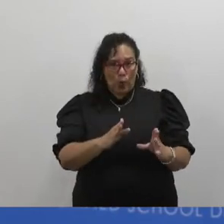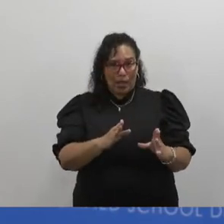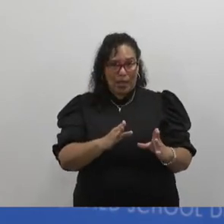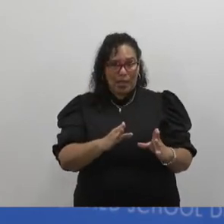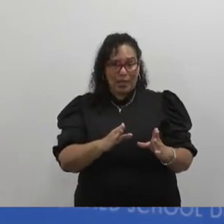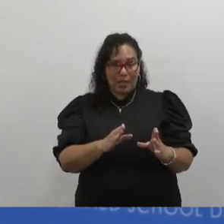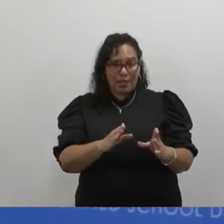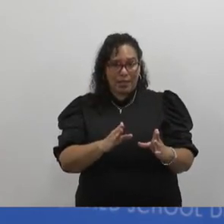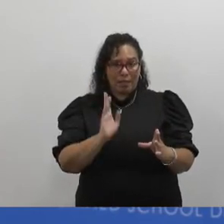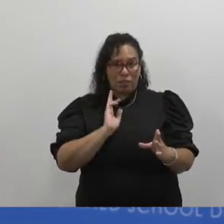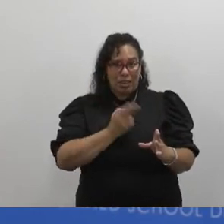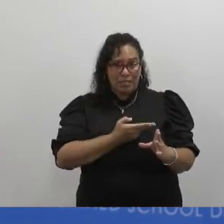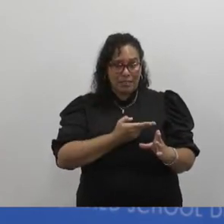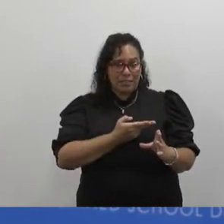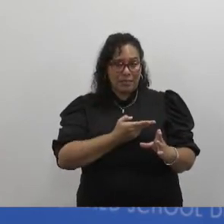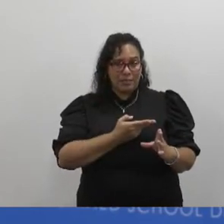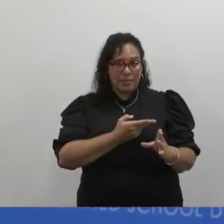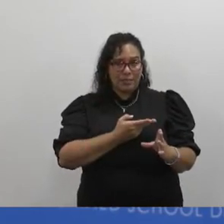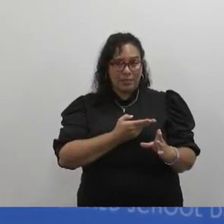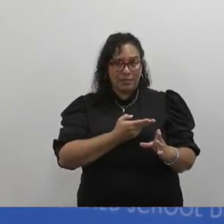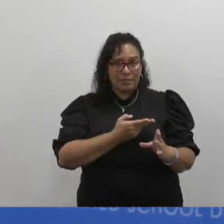lại nâng lại cứ chia